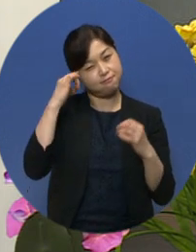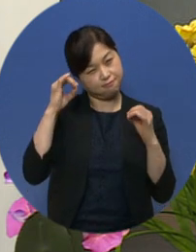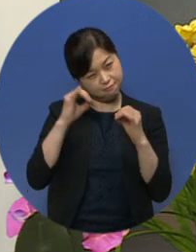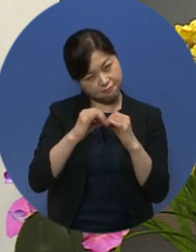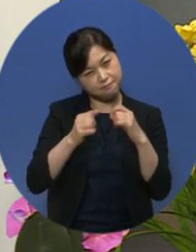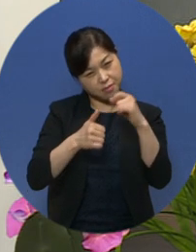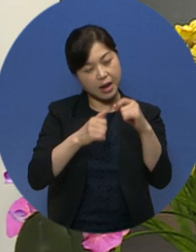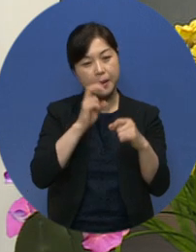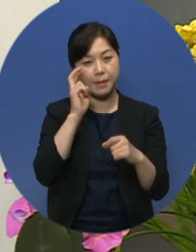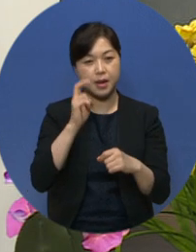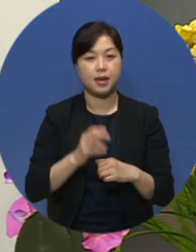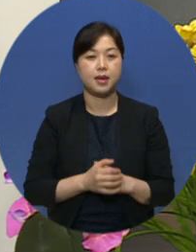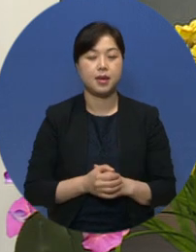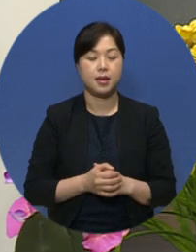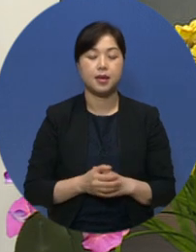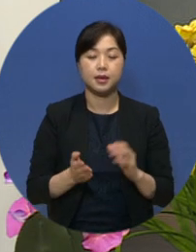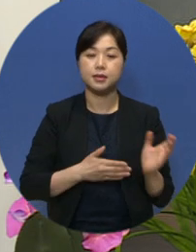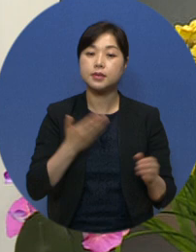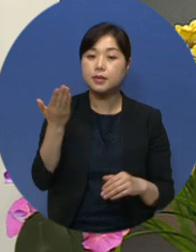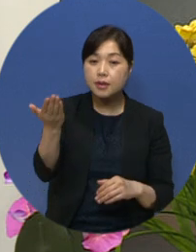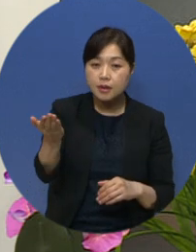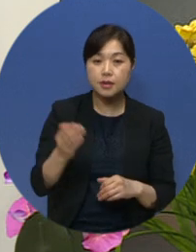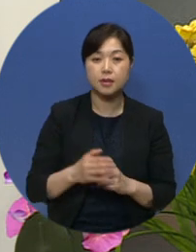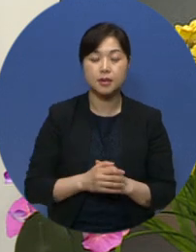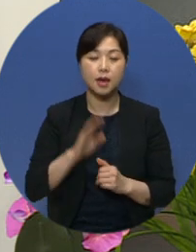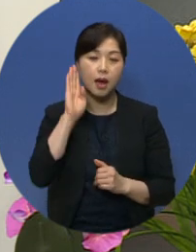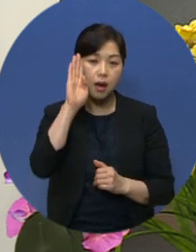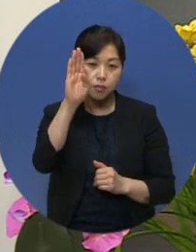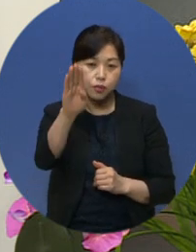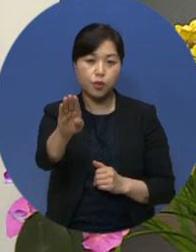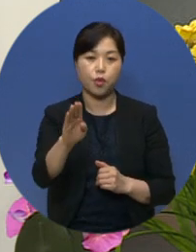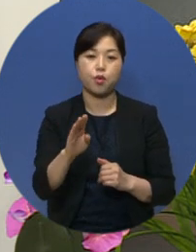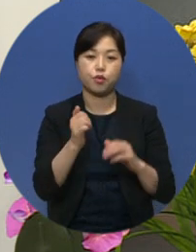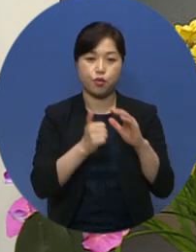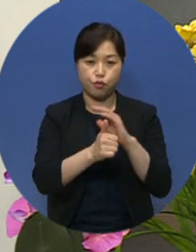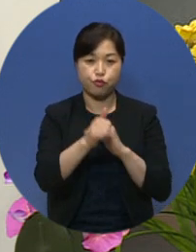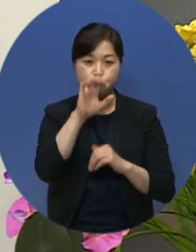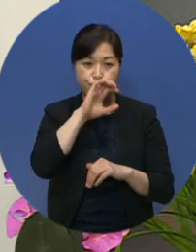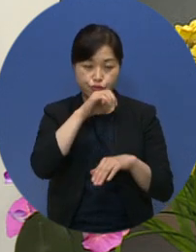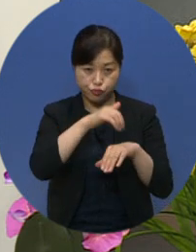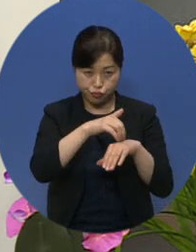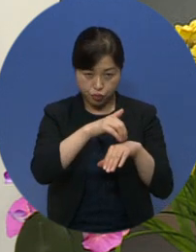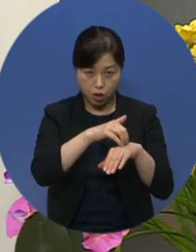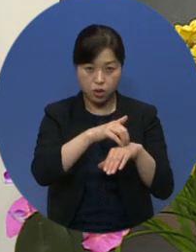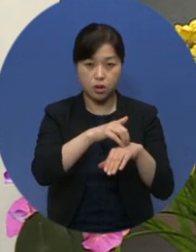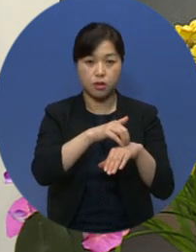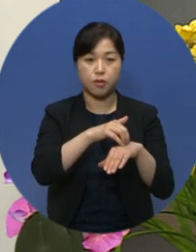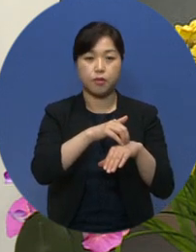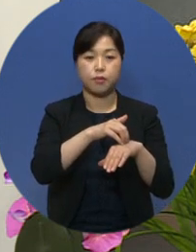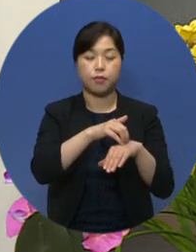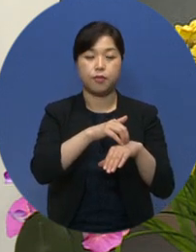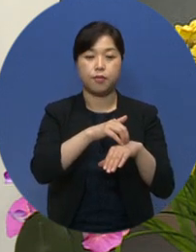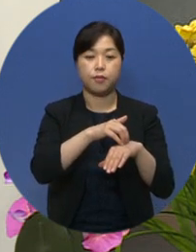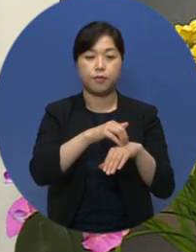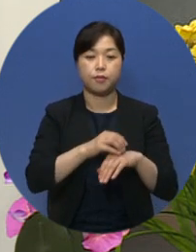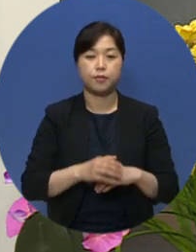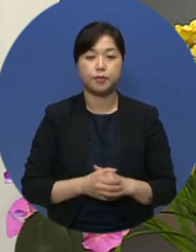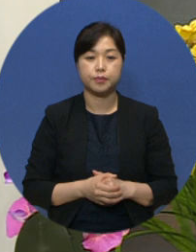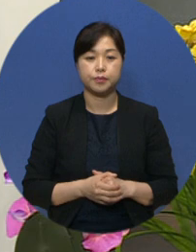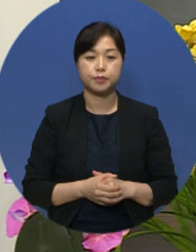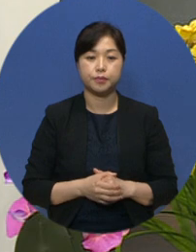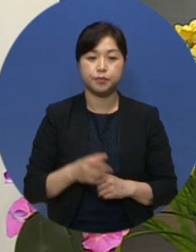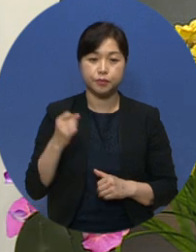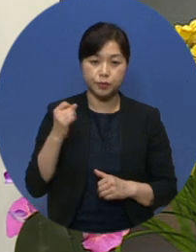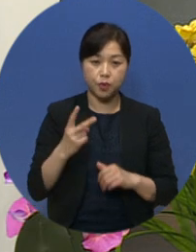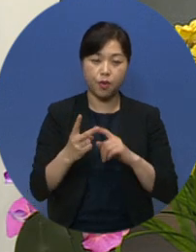2명 어 회장 개선은 뭐 앞으로 이 선수 훈련 이라든가 4 경기에